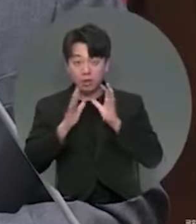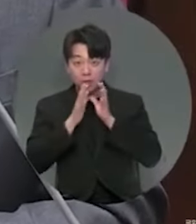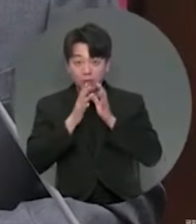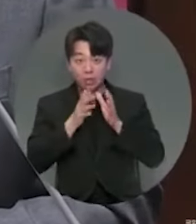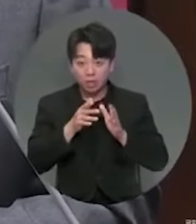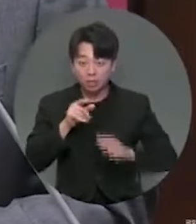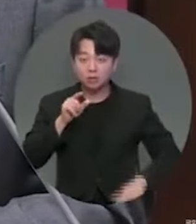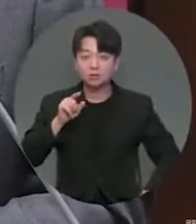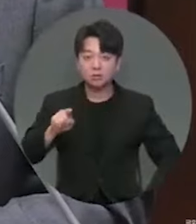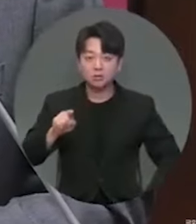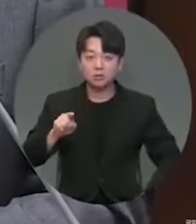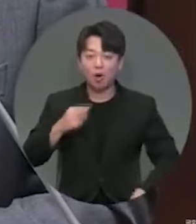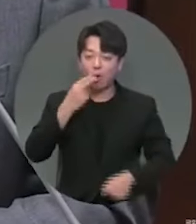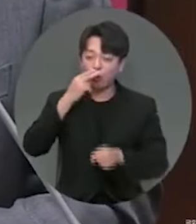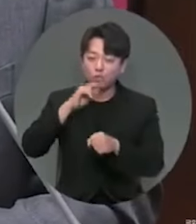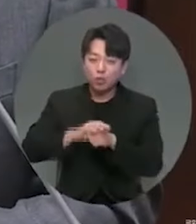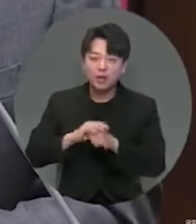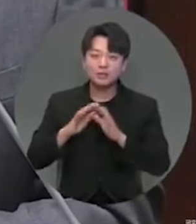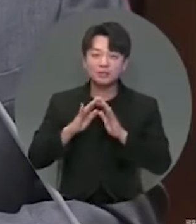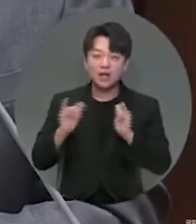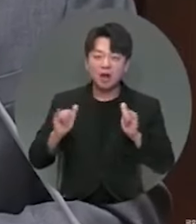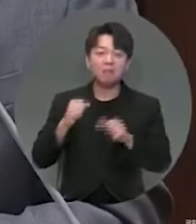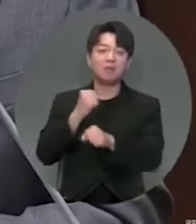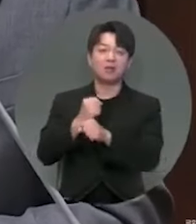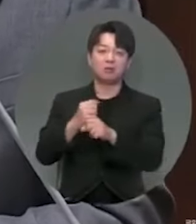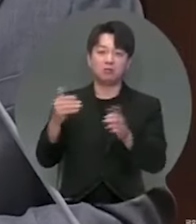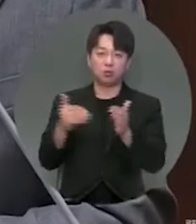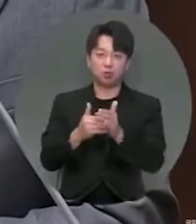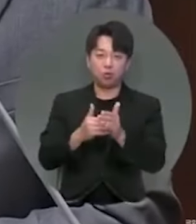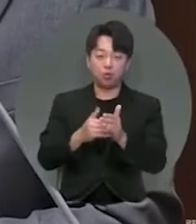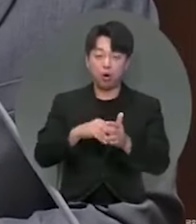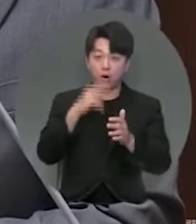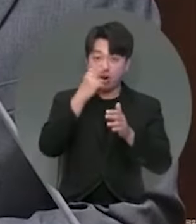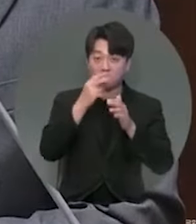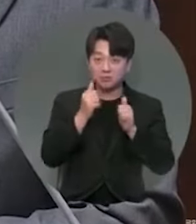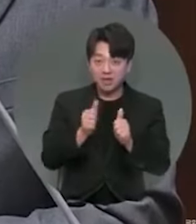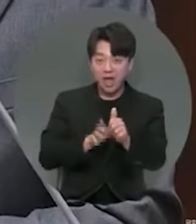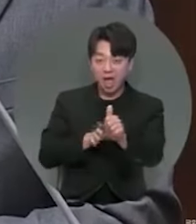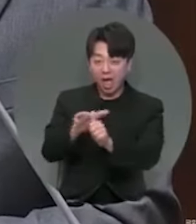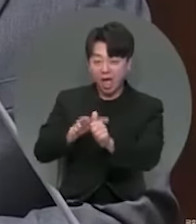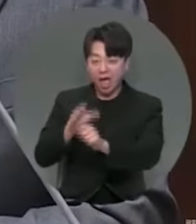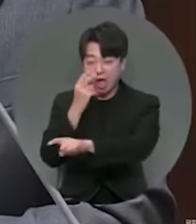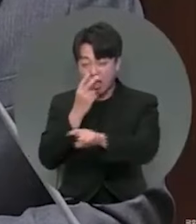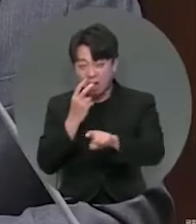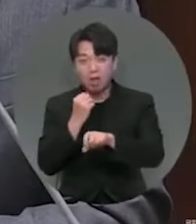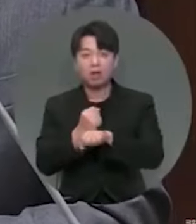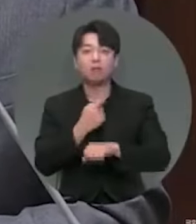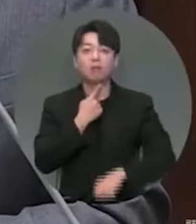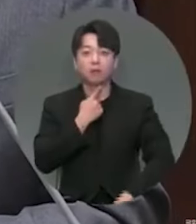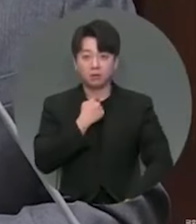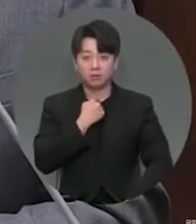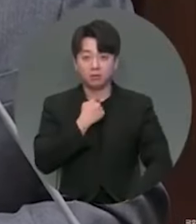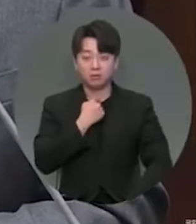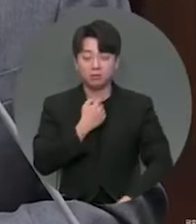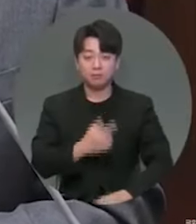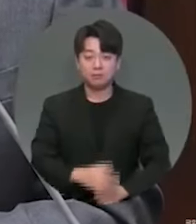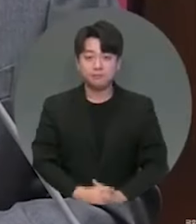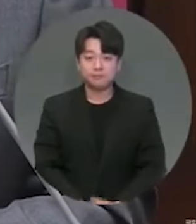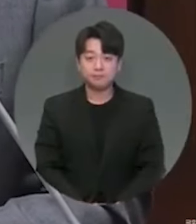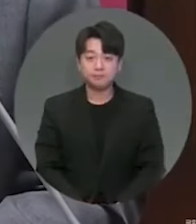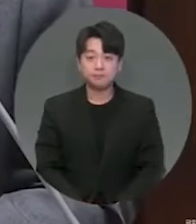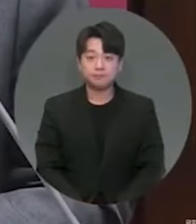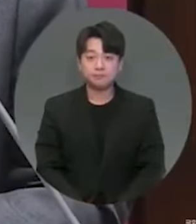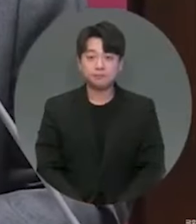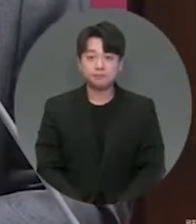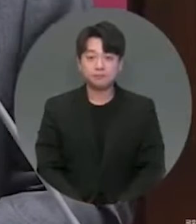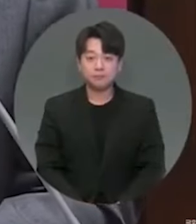굴복시켜놓고 검찰의 고발을 남발했습니다. 수많은 공무원을 조사하고 구속했습니다.